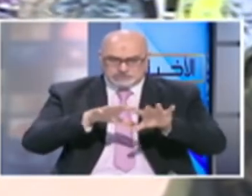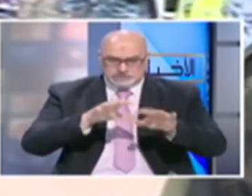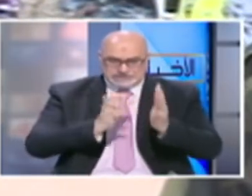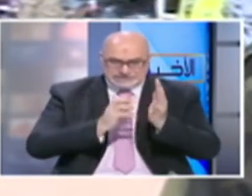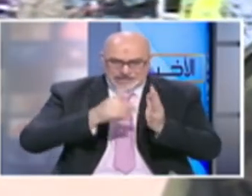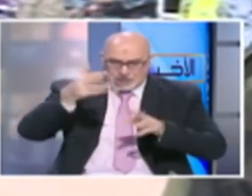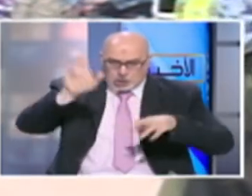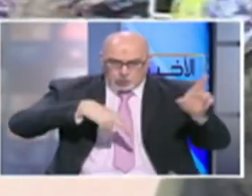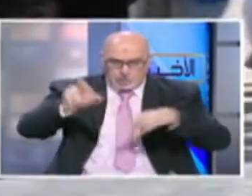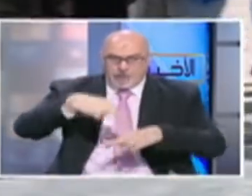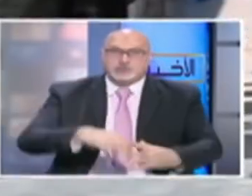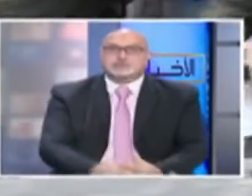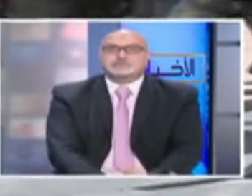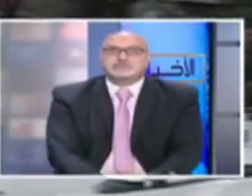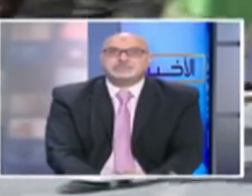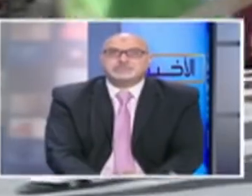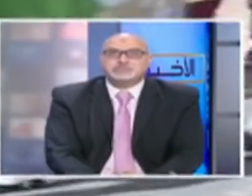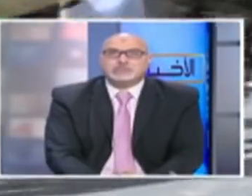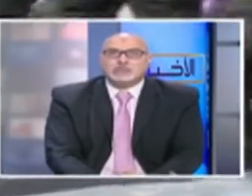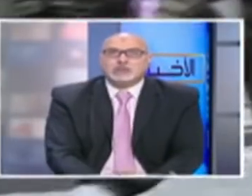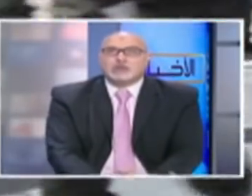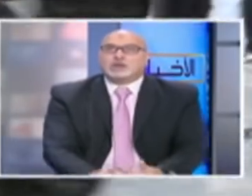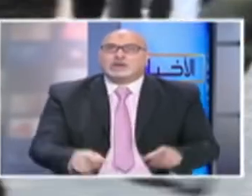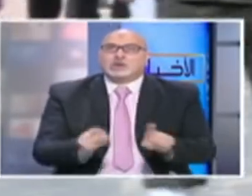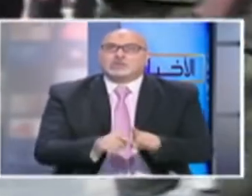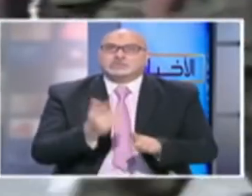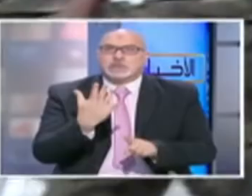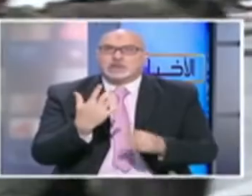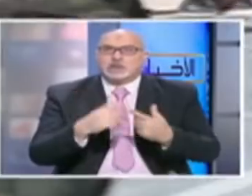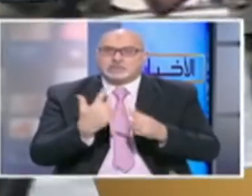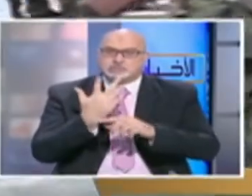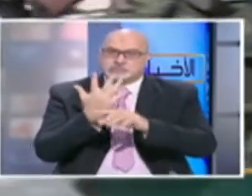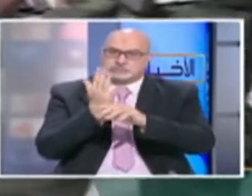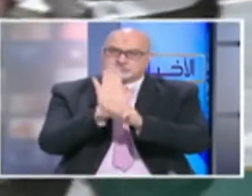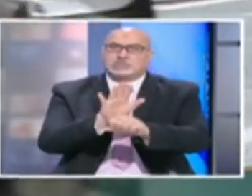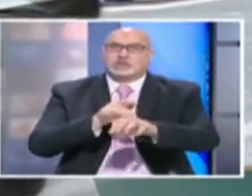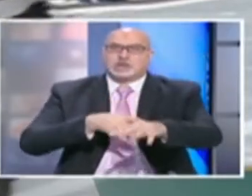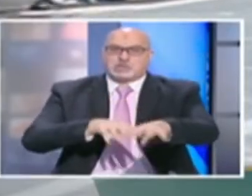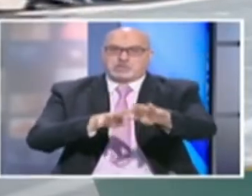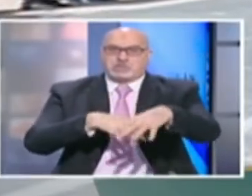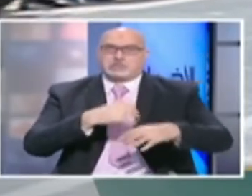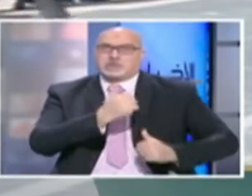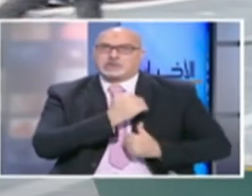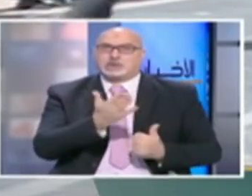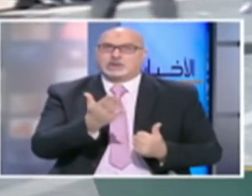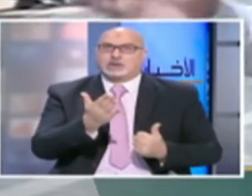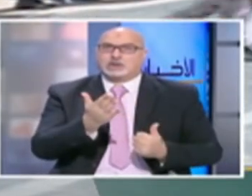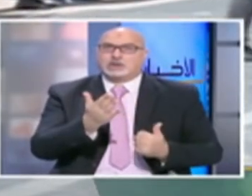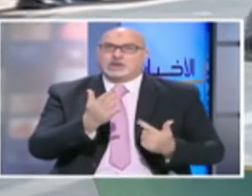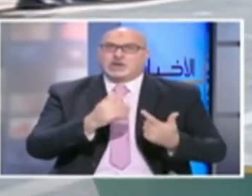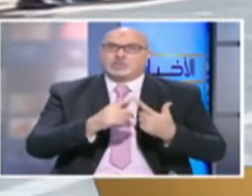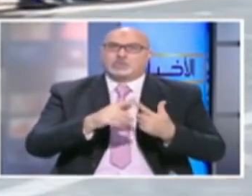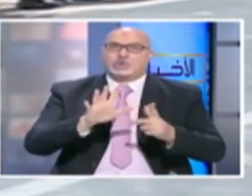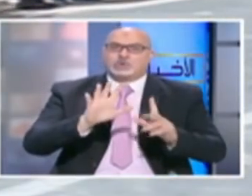العربية الصحراوية الديمقراطية. على درب الشهيد الولي هنا استعراض لجاهزية الجيش الصحراوي، لا شعار غير